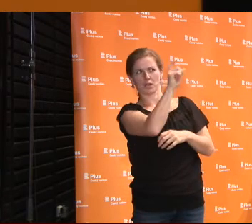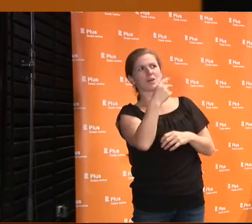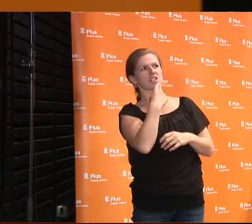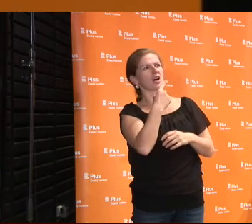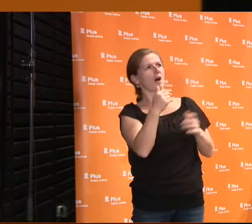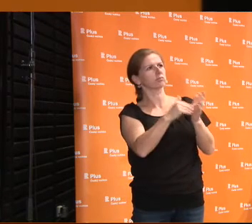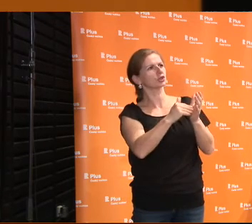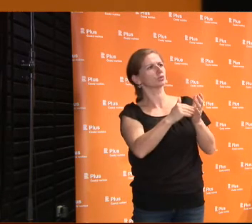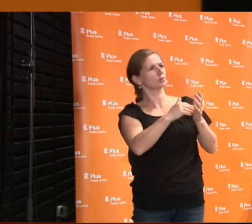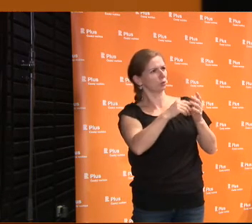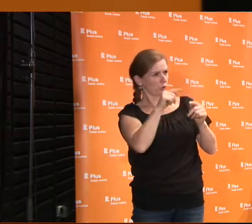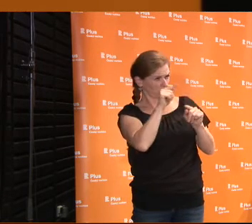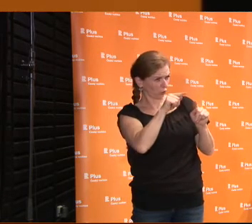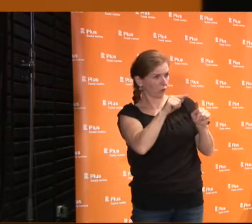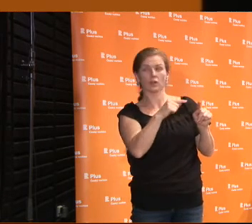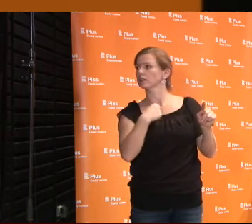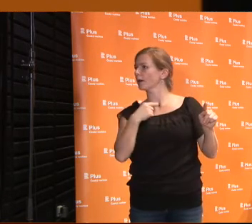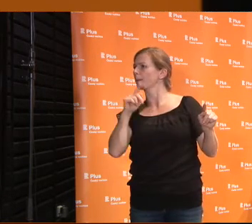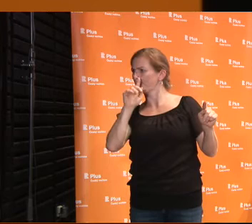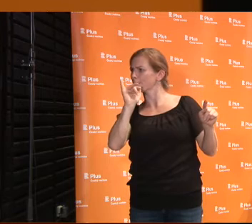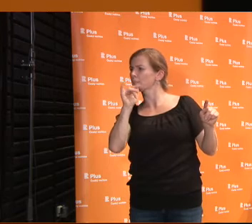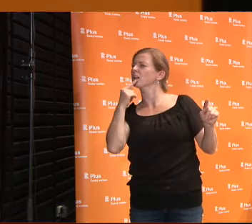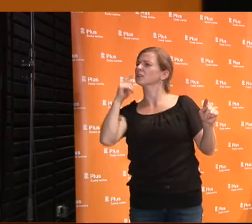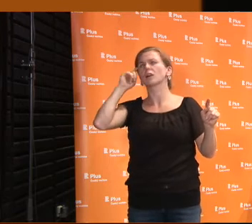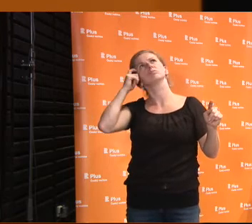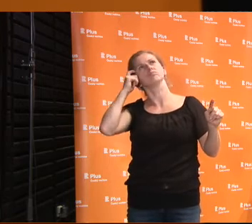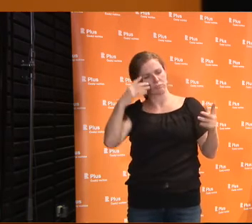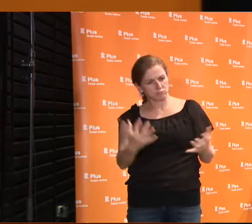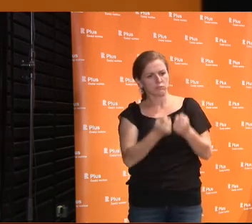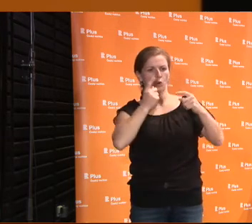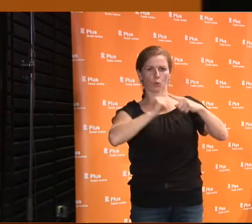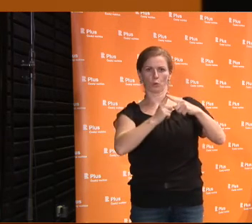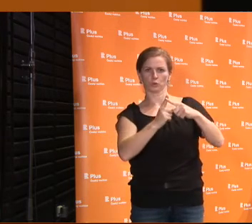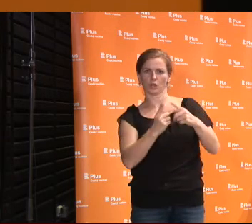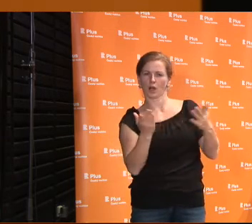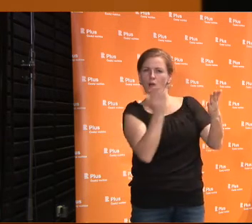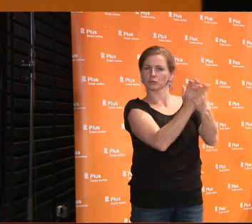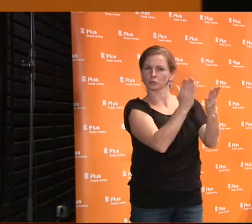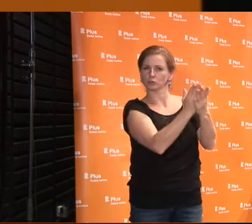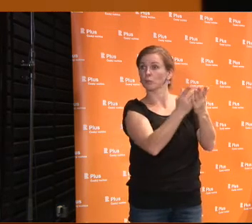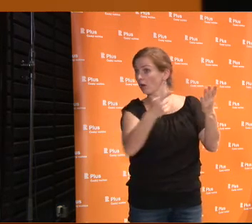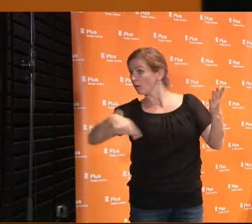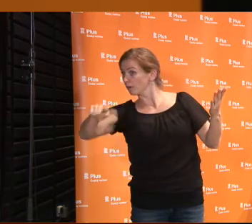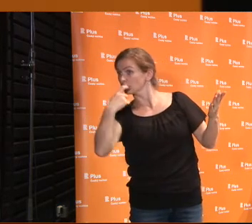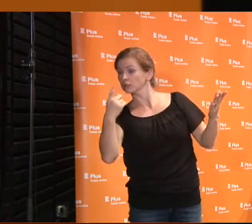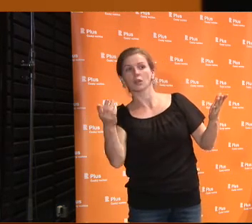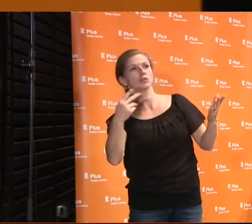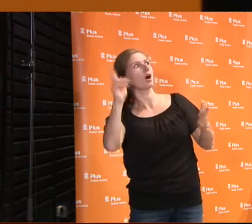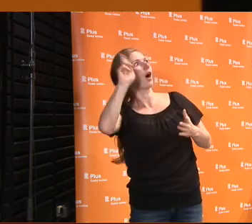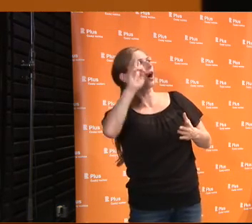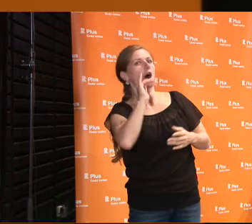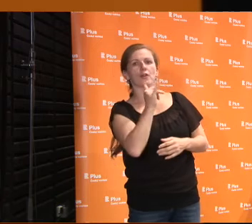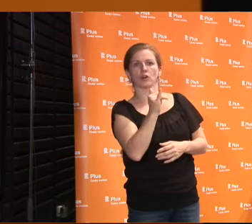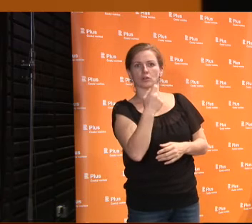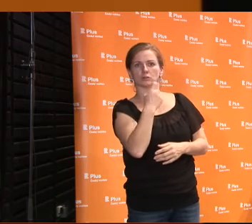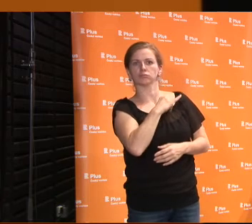toto, společně vytvoříme nějaký buď to přeškolovací kurz nebo studijní obor, tam je zájem obrovský. Ale nemají ti lidé,